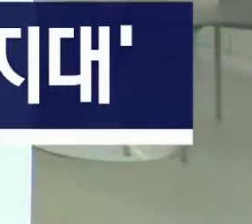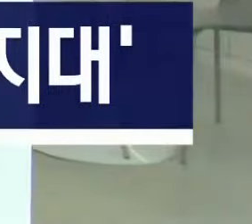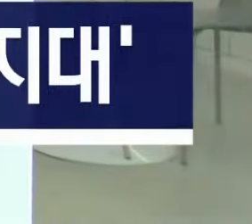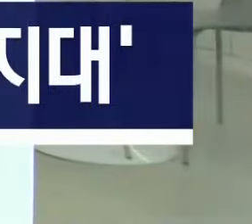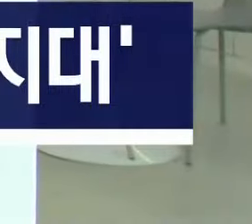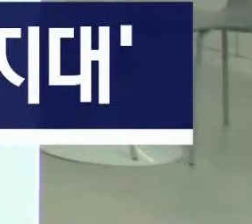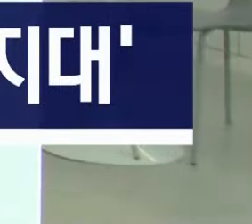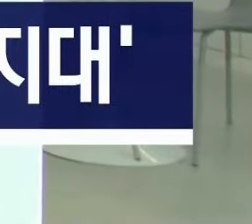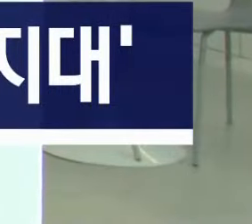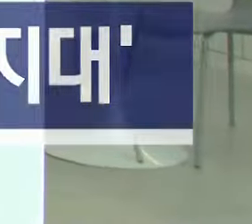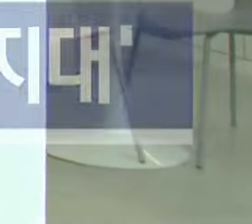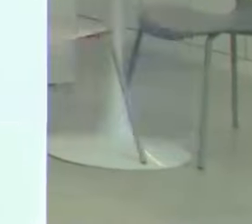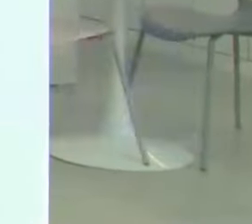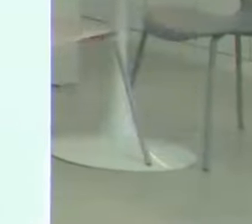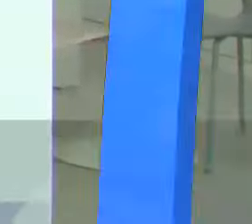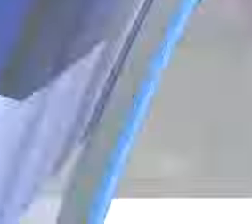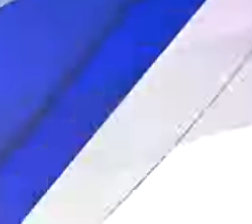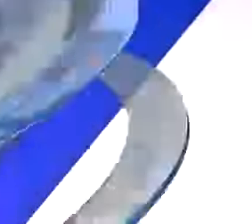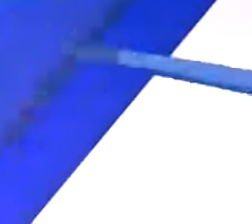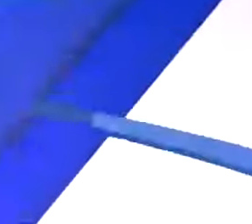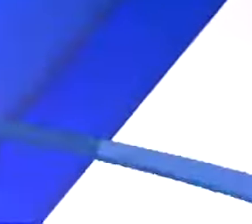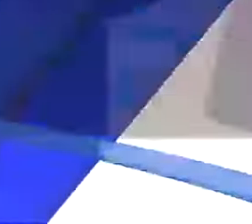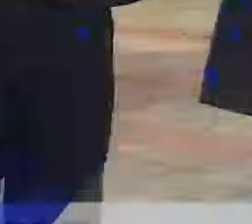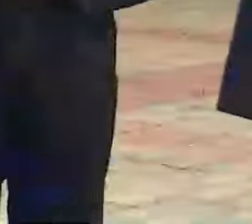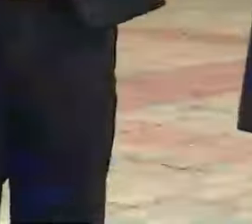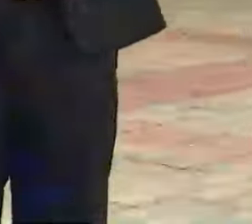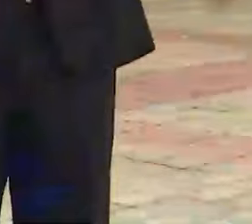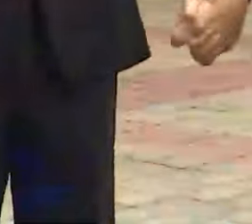여전히 사각지대에 놓여 있습니다.